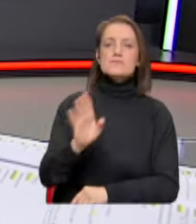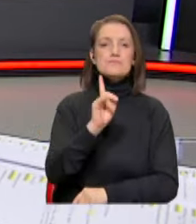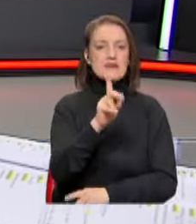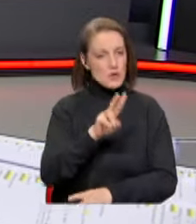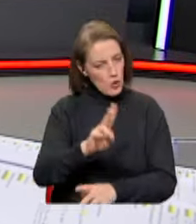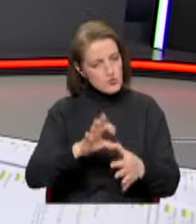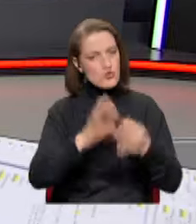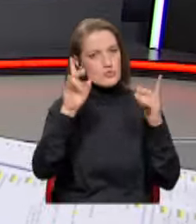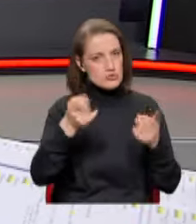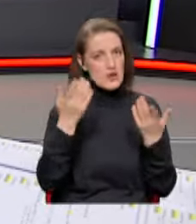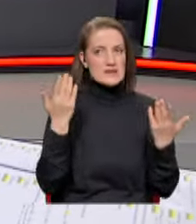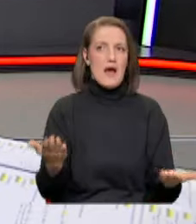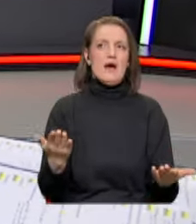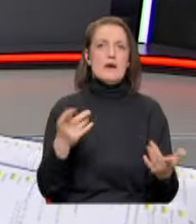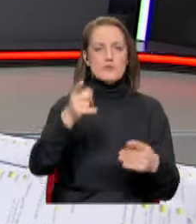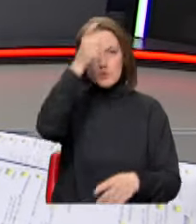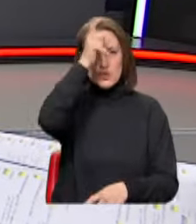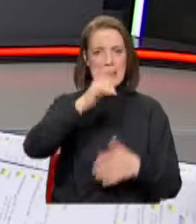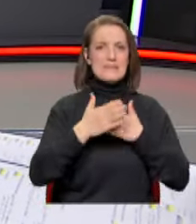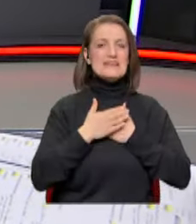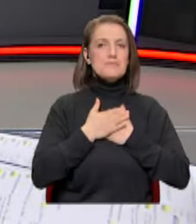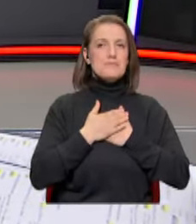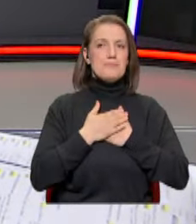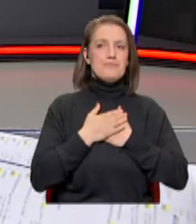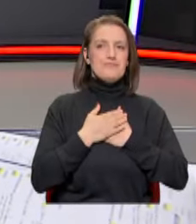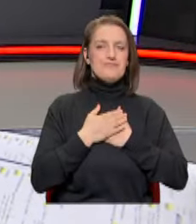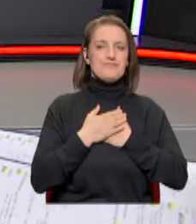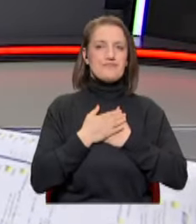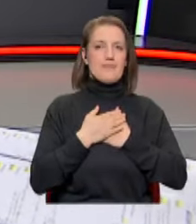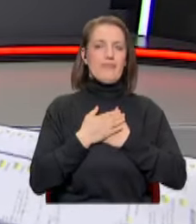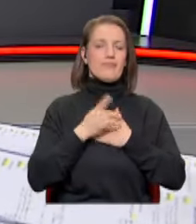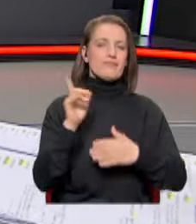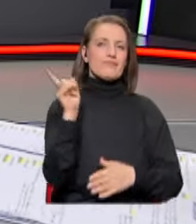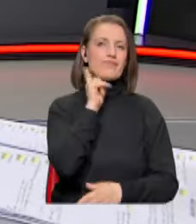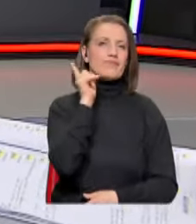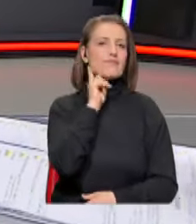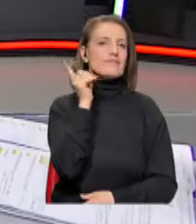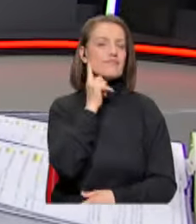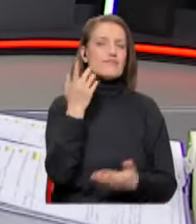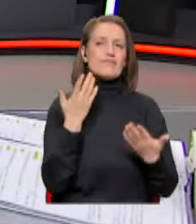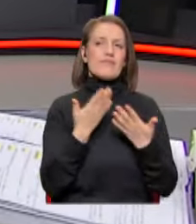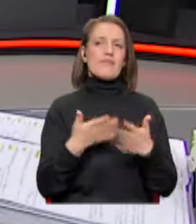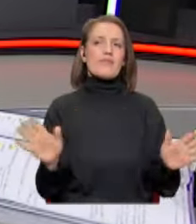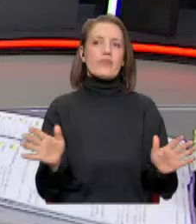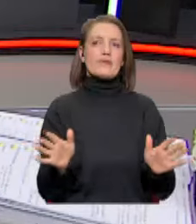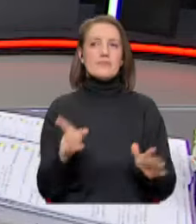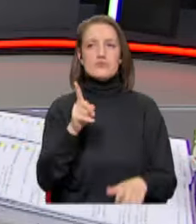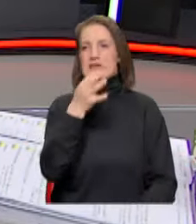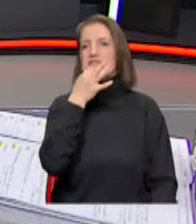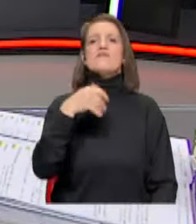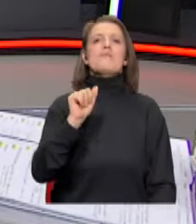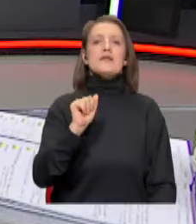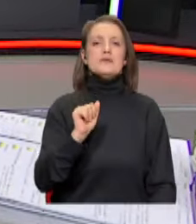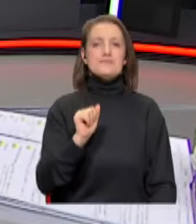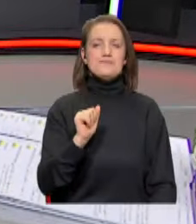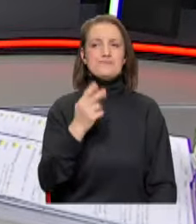yolunu bulacağız ya bu ülke bizim bir şekilde halledeceğiz itibarımız yerle bir oldu buna izin vermeyin